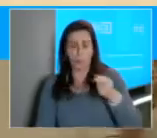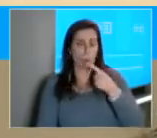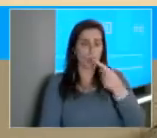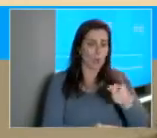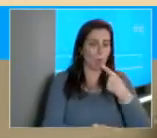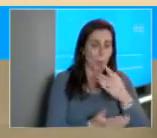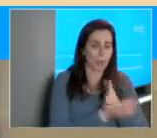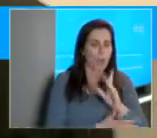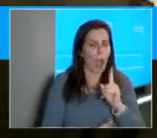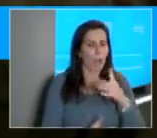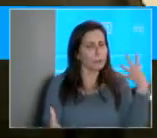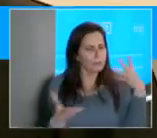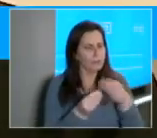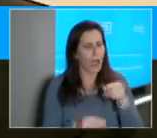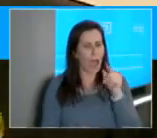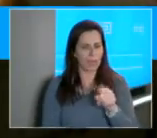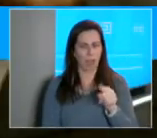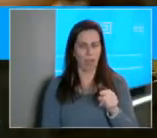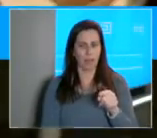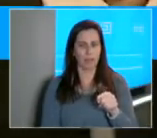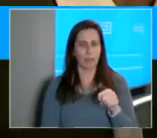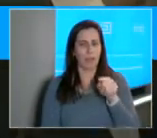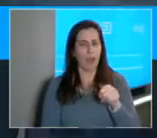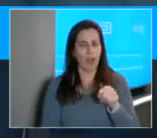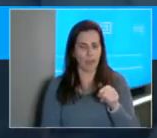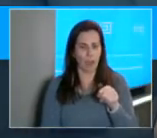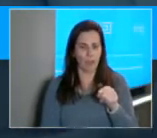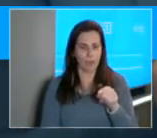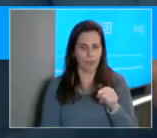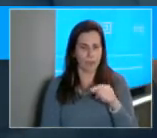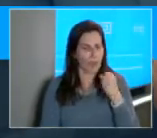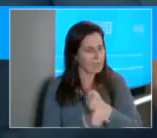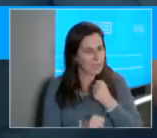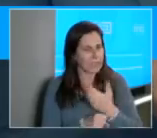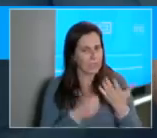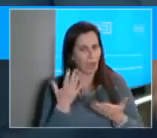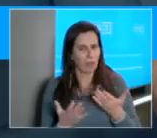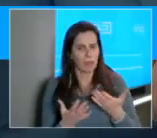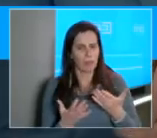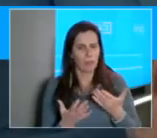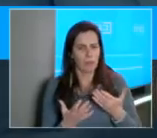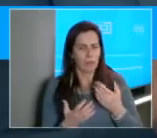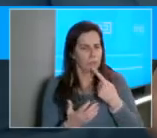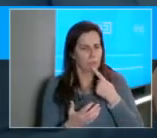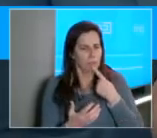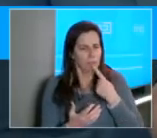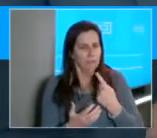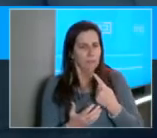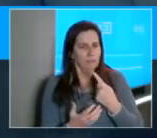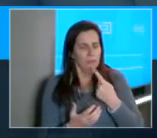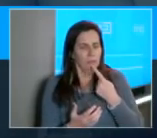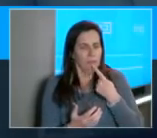ולאורך השנים והוויכוח הזה, אתה הוצאת לפחות איזה משפט או איזה